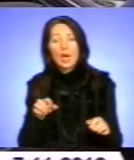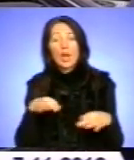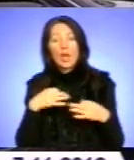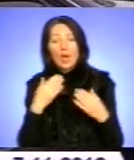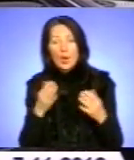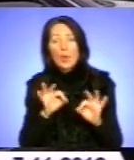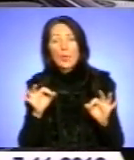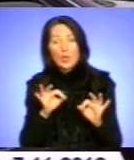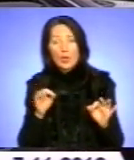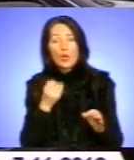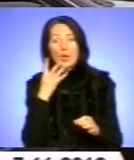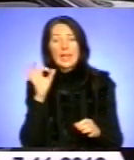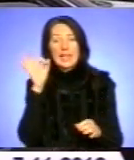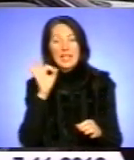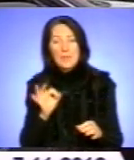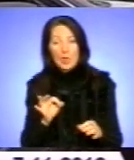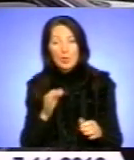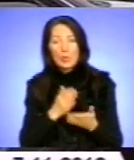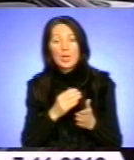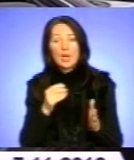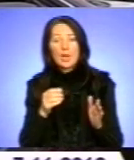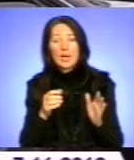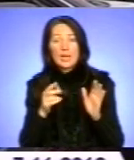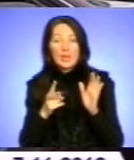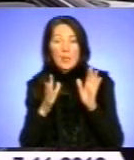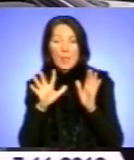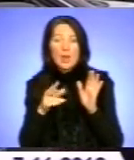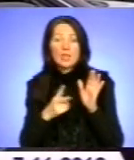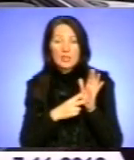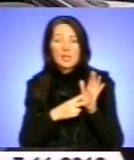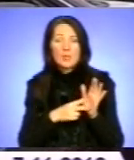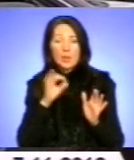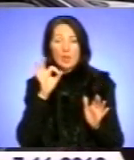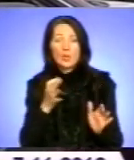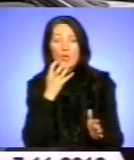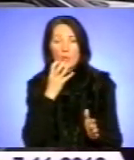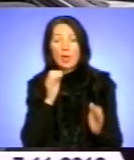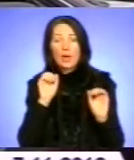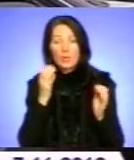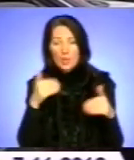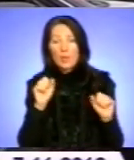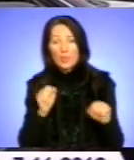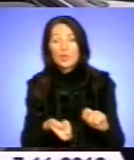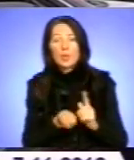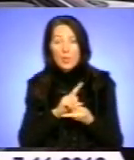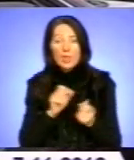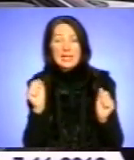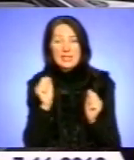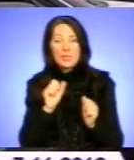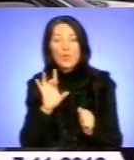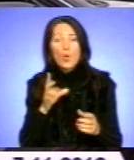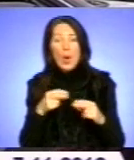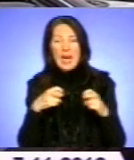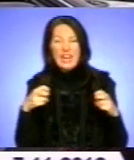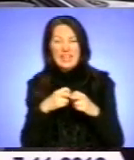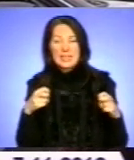становить в середньому 5-7 градусів тепла. Це вже можна перевзуватися на зимову резину, їй нічого не шкодить. І це